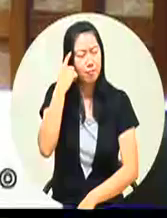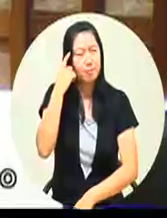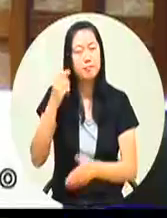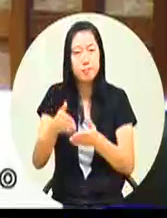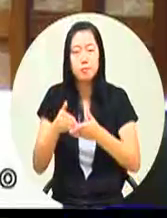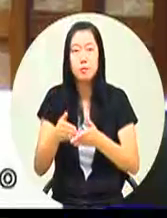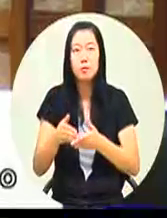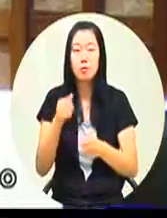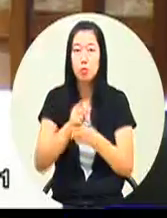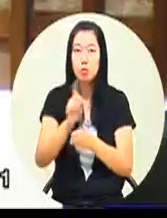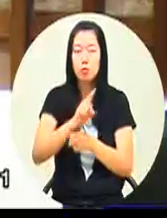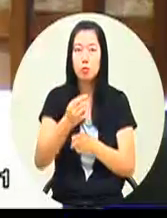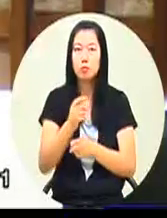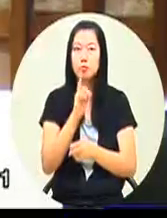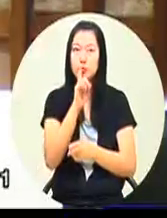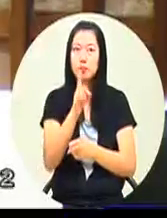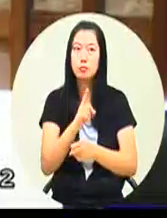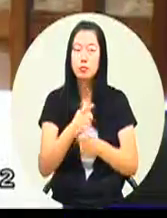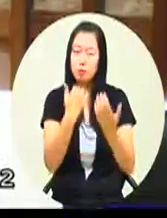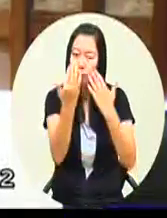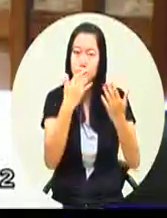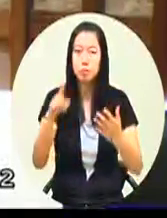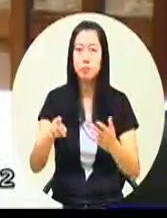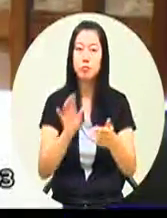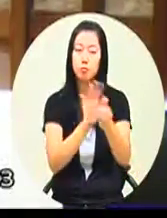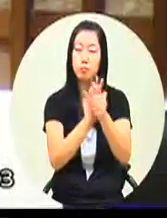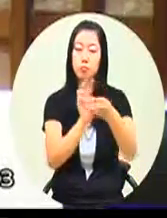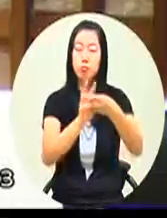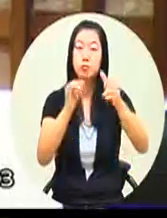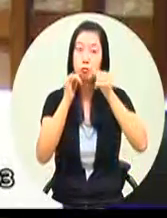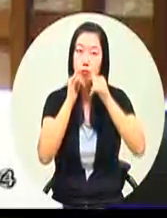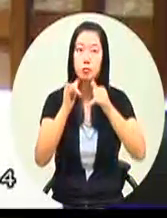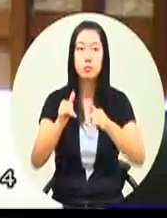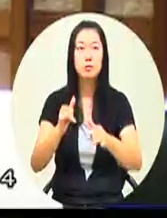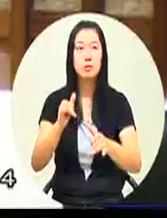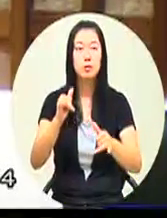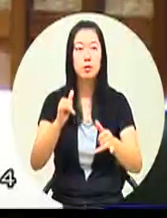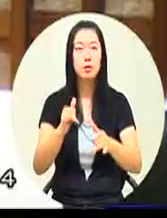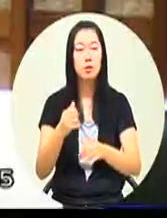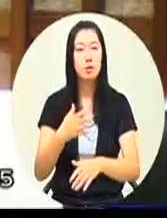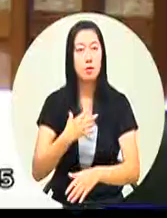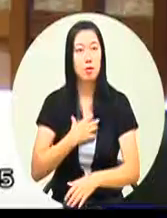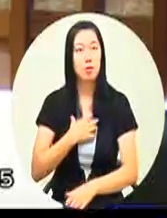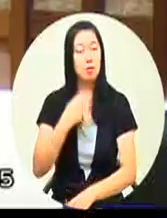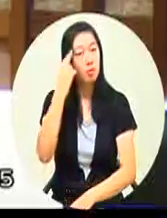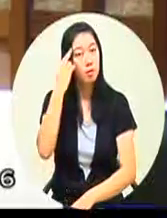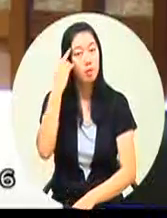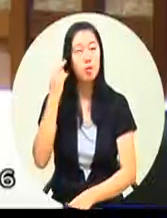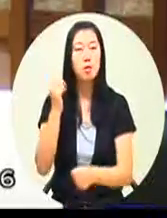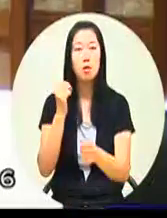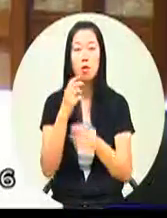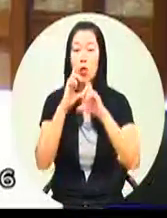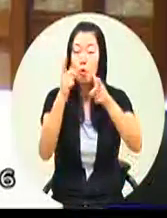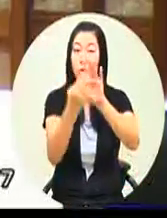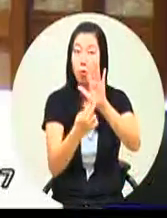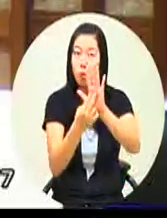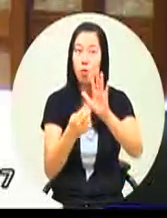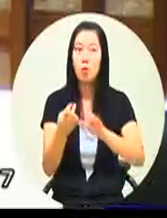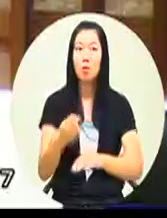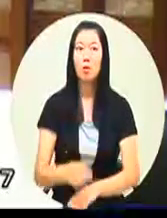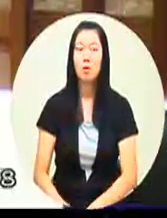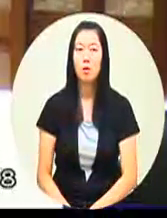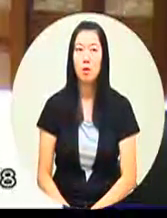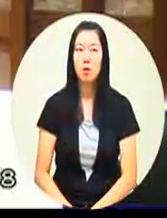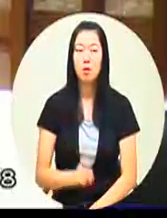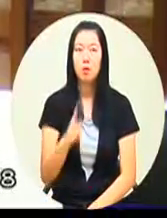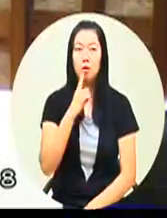做一个较具体，甲阮餐寮阿恁方面的这个。迄个居民吼，做一个回答，你是讲有安怎？你敢若讲要